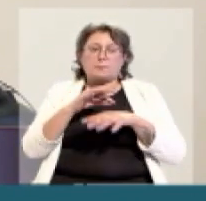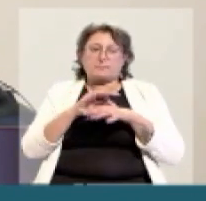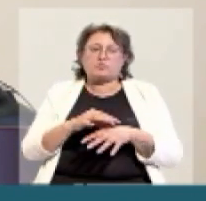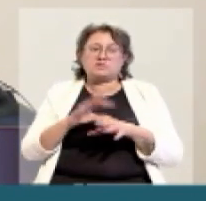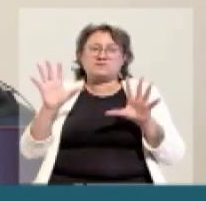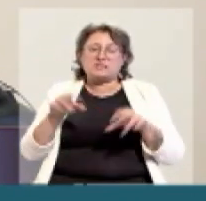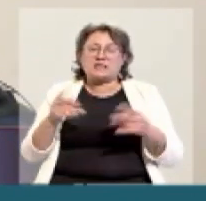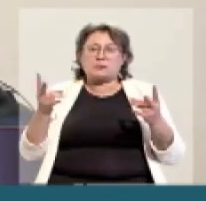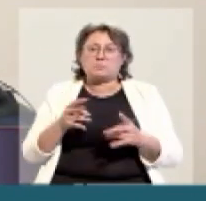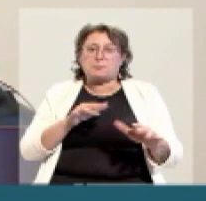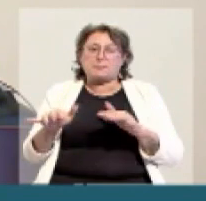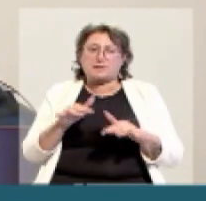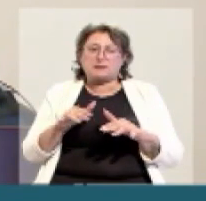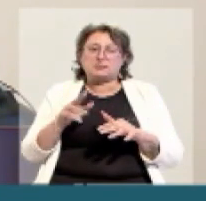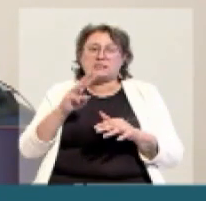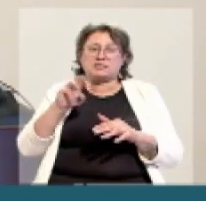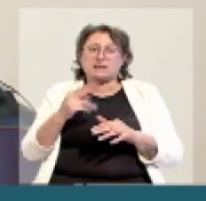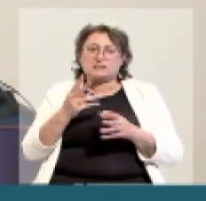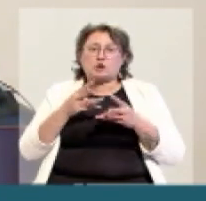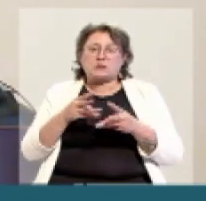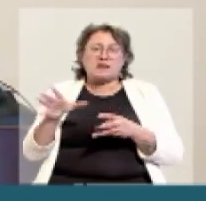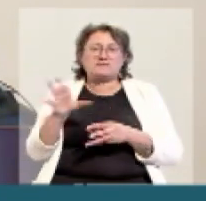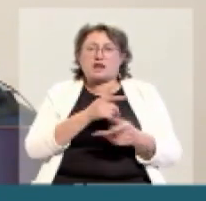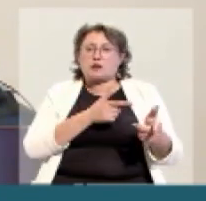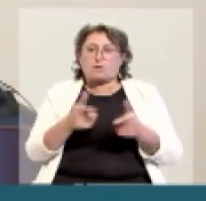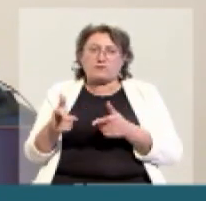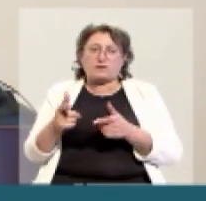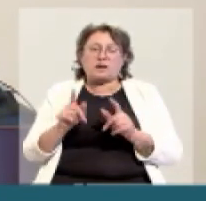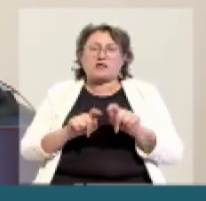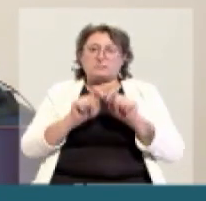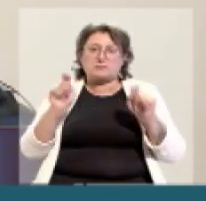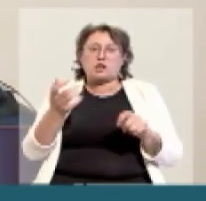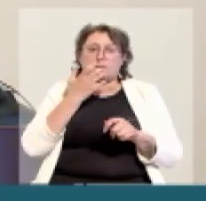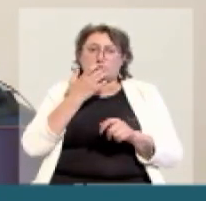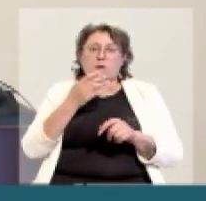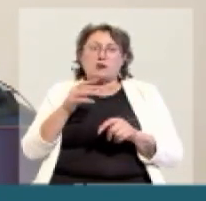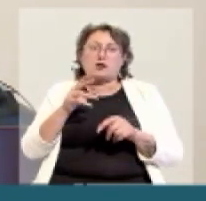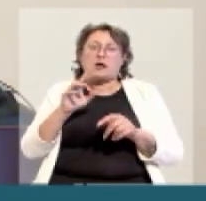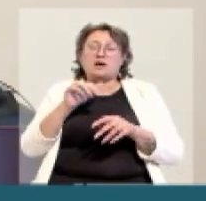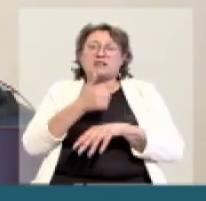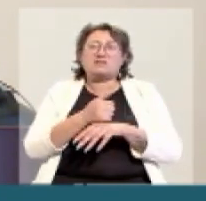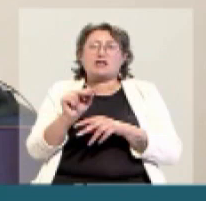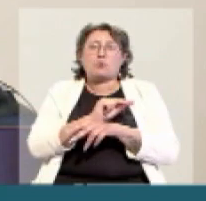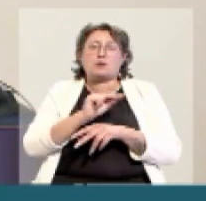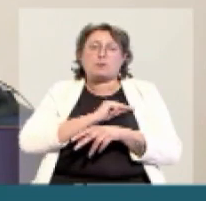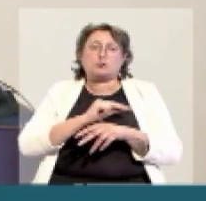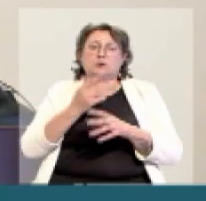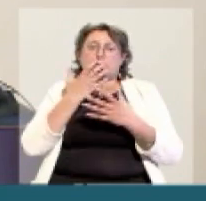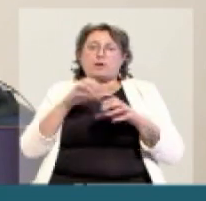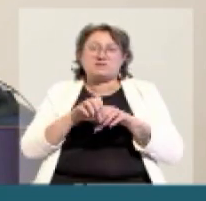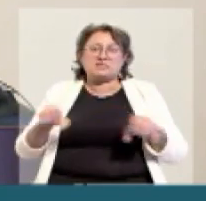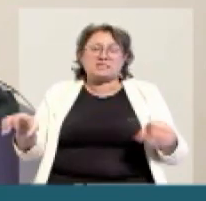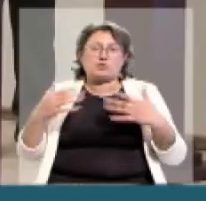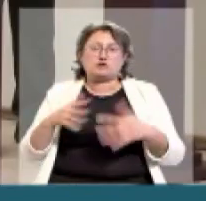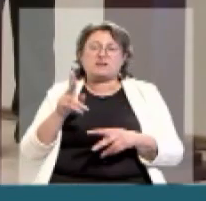все необходимые мероприятия. ТЭЦ и котельные готовы к подаче тепла потребителям. Основные ремонтные работы на тепловых